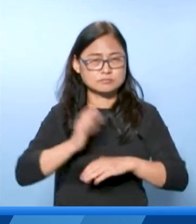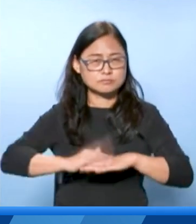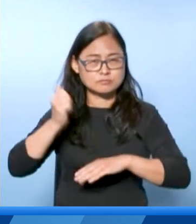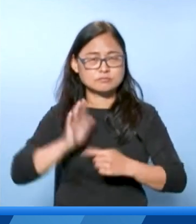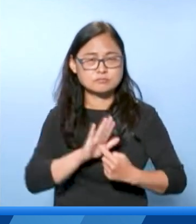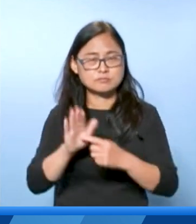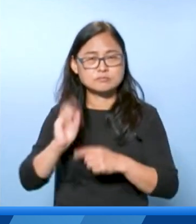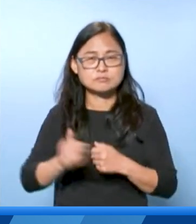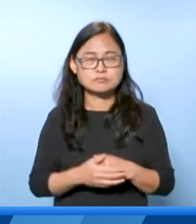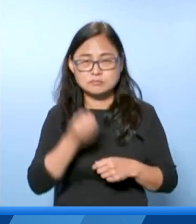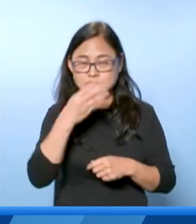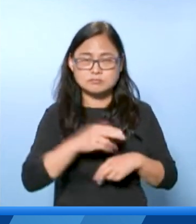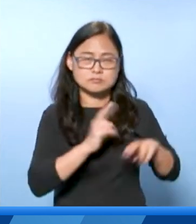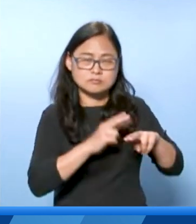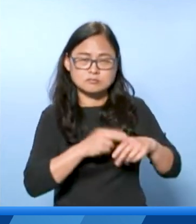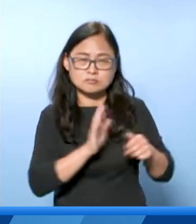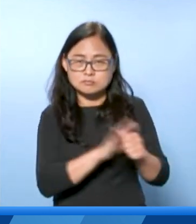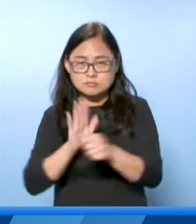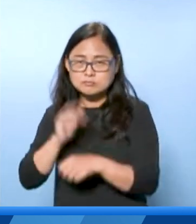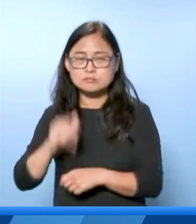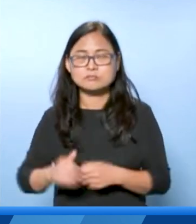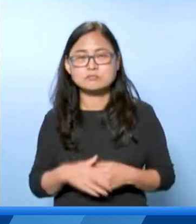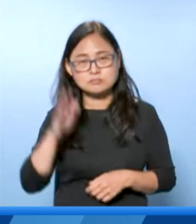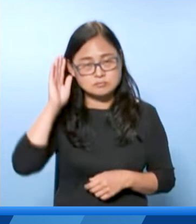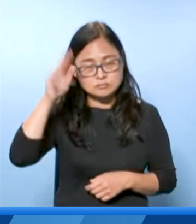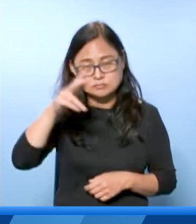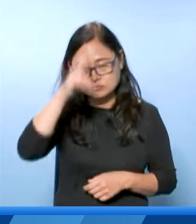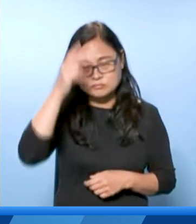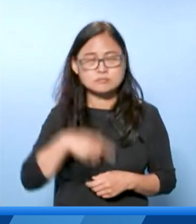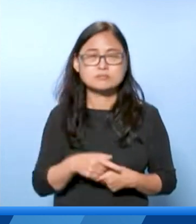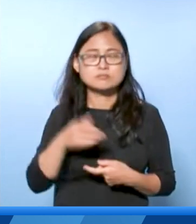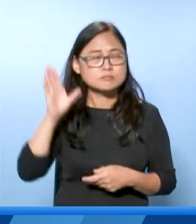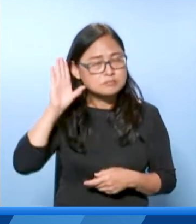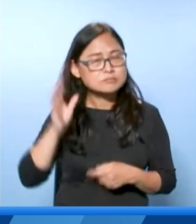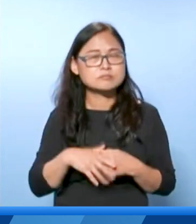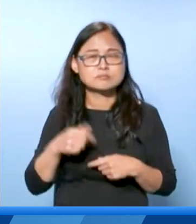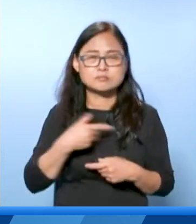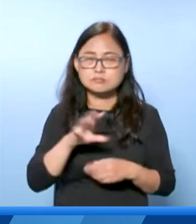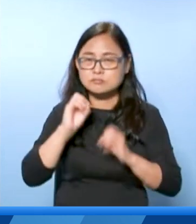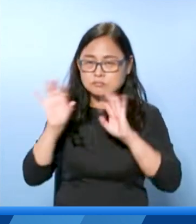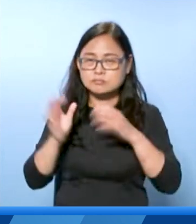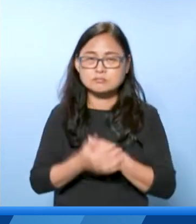為國家作出更大的貢獻，希望政府聽到我們婦女的聲音，成立這個婦女事務專員。